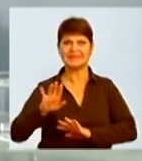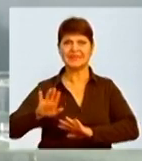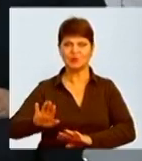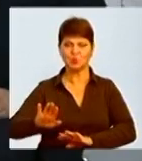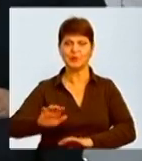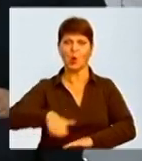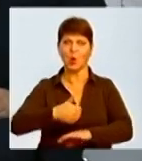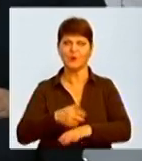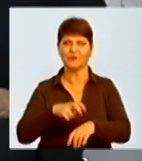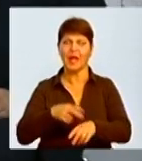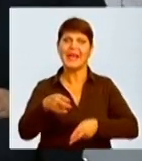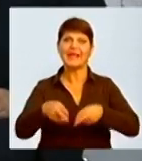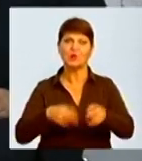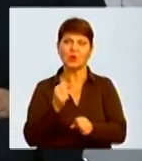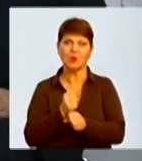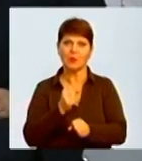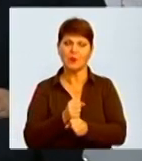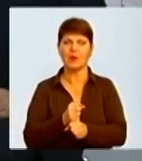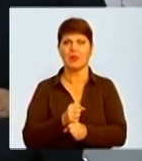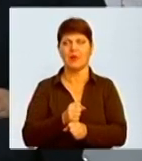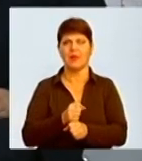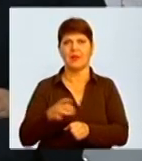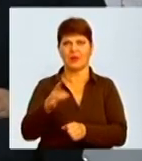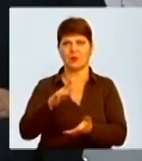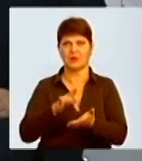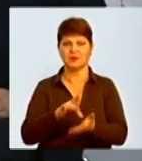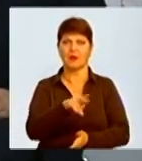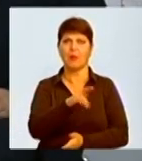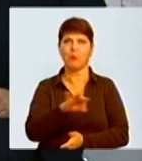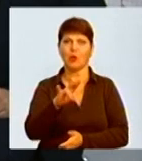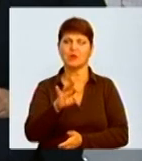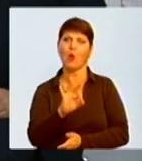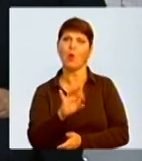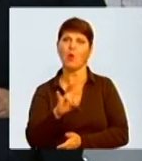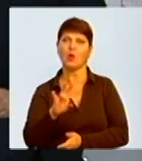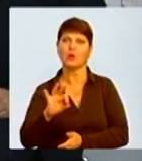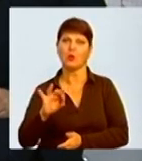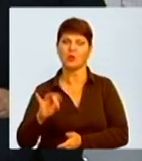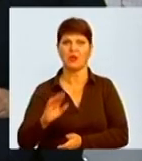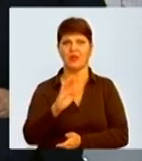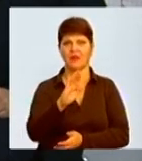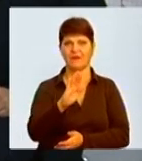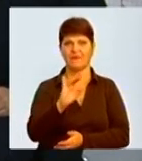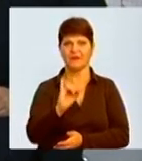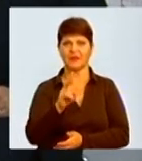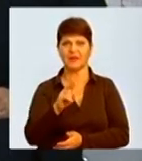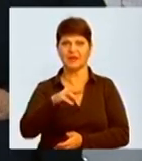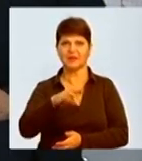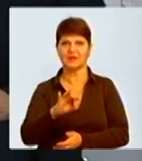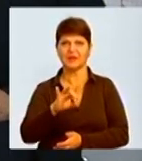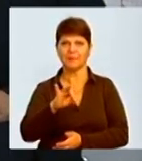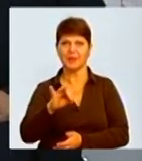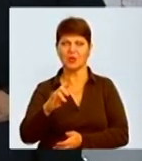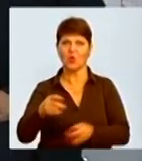з хірургічної роботи Подільського регіонального центру онкології, та Олексій Біктіміров, завідувач мамологічним